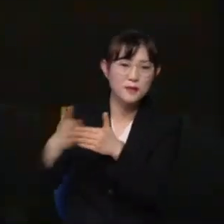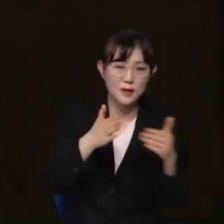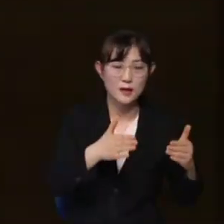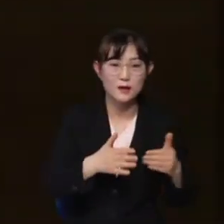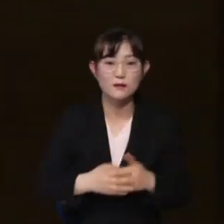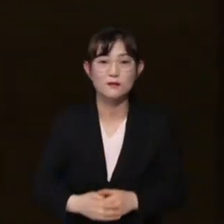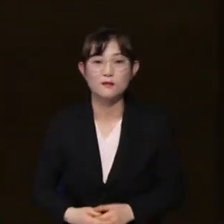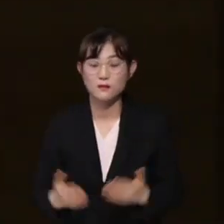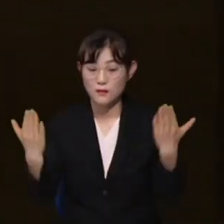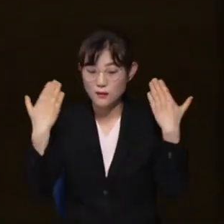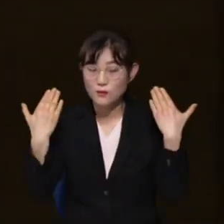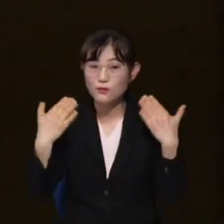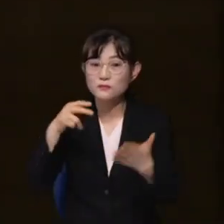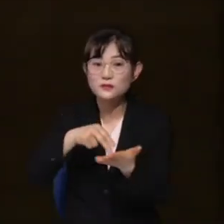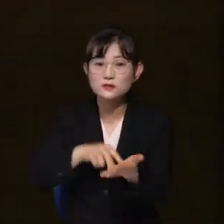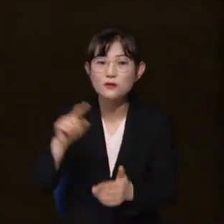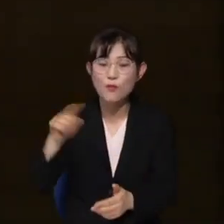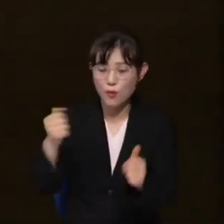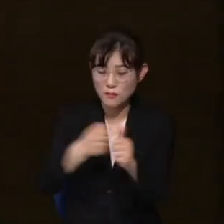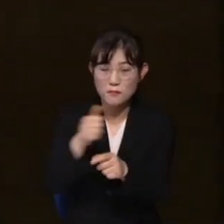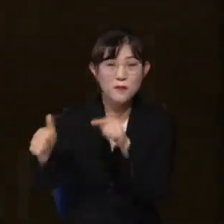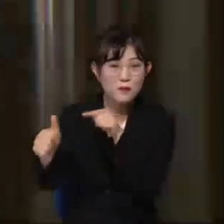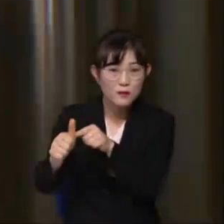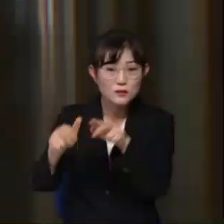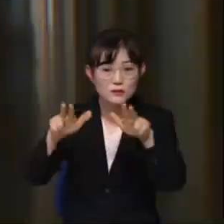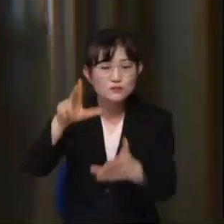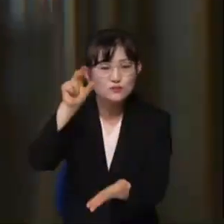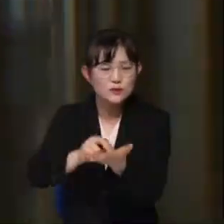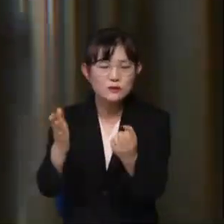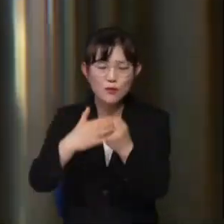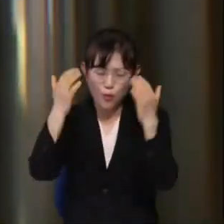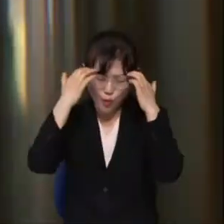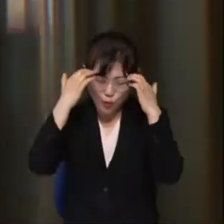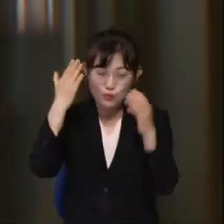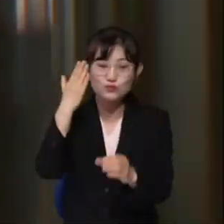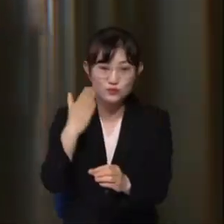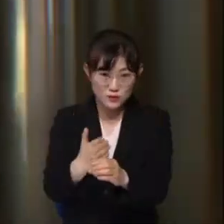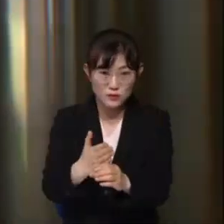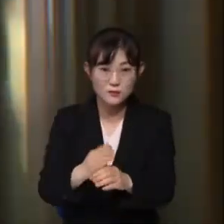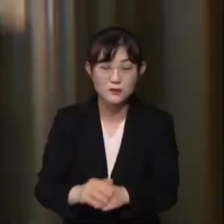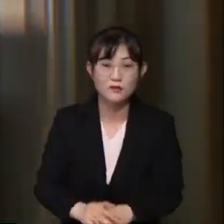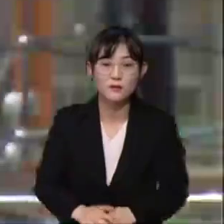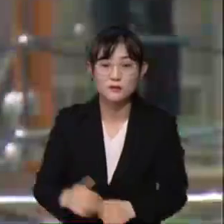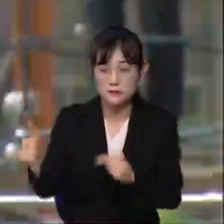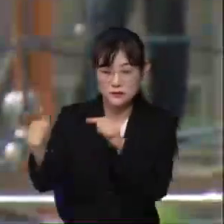않았습니다. 학교 측은 가해자로 지목된 학생도 이 문제로 고통을 호소하고 있다며